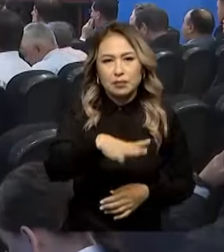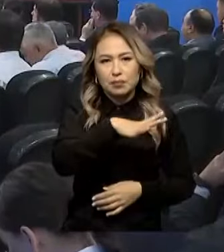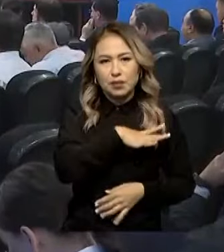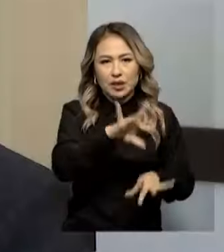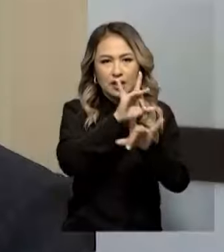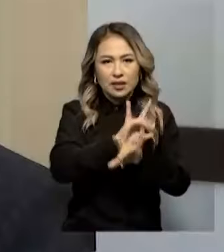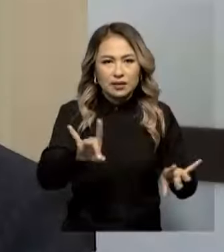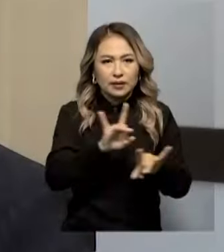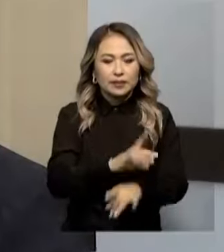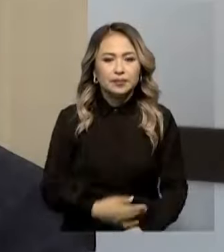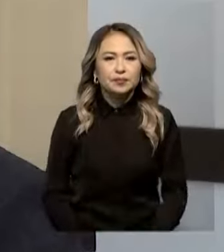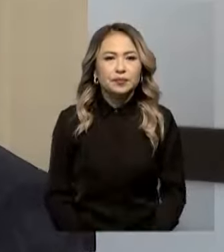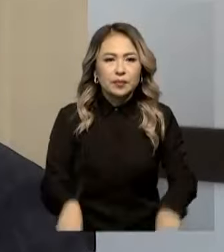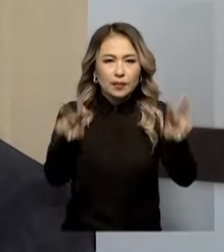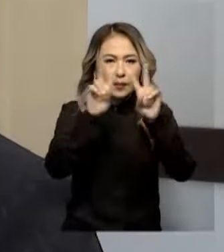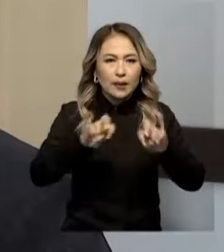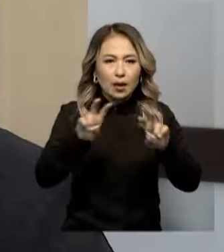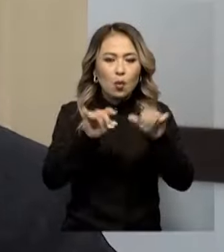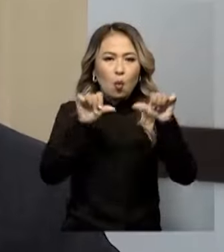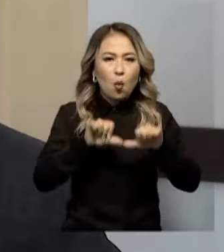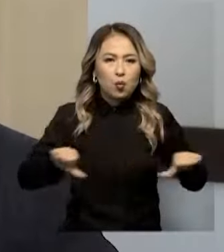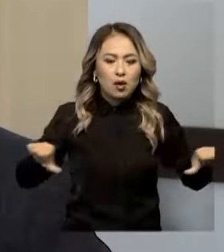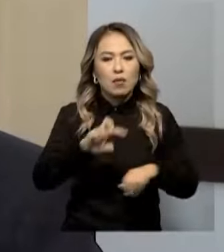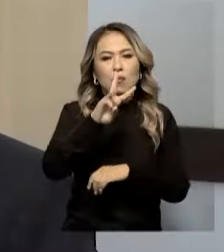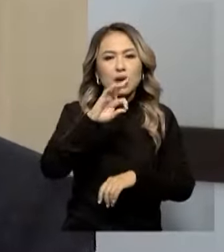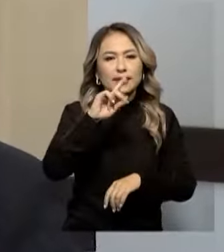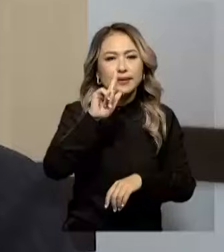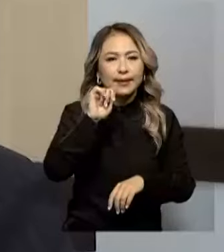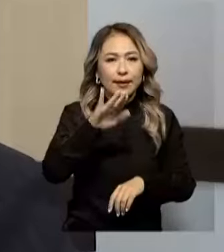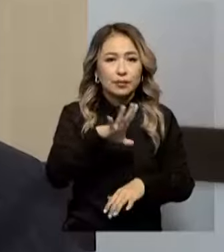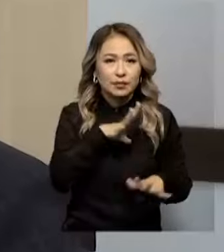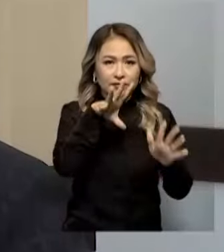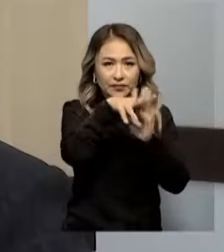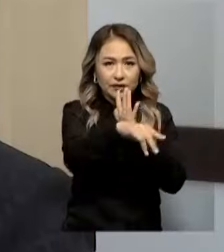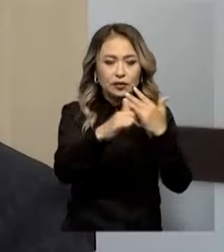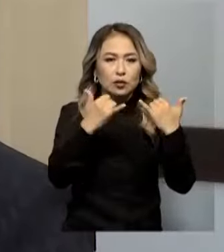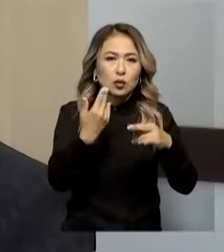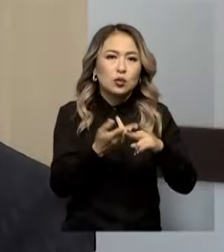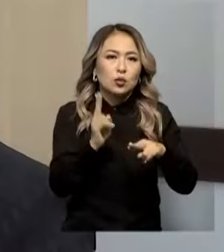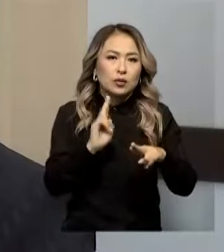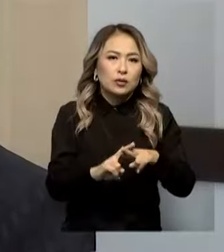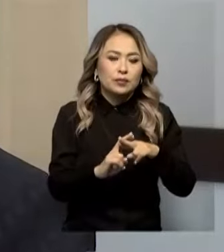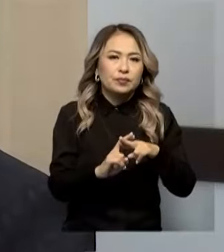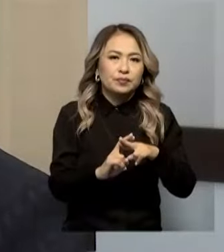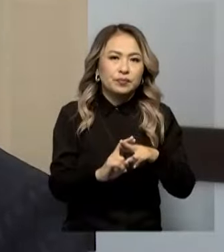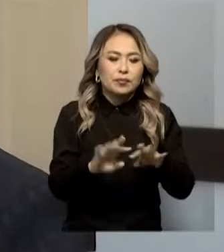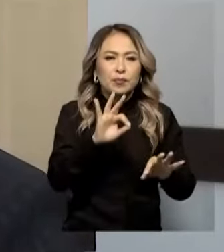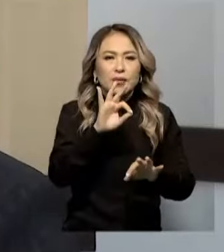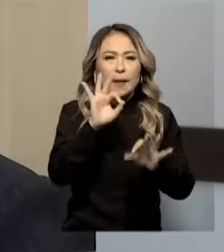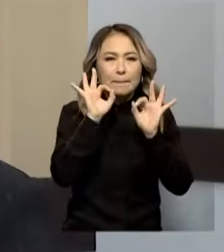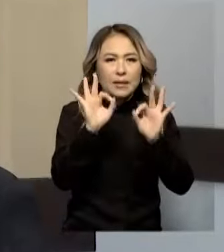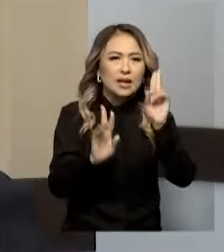екенін жеткізді. Тексеру комиссияларының аппараттары мәслихаттың құрамында еді. Сол жаңағы